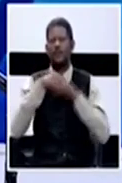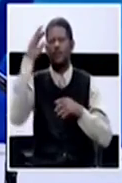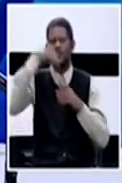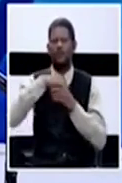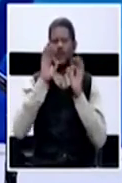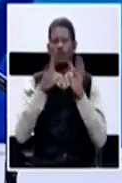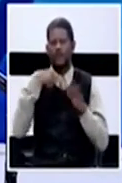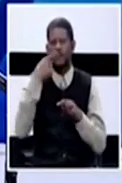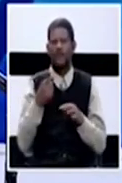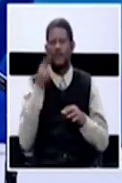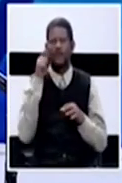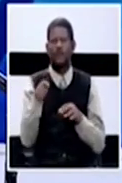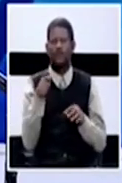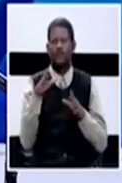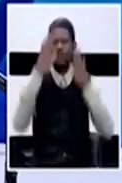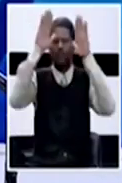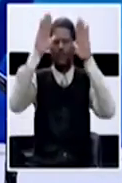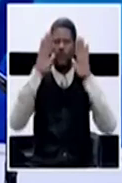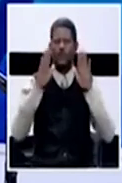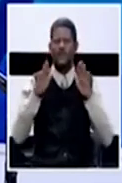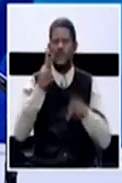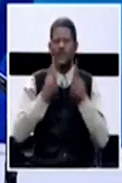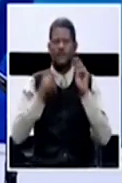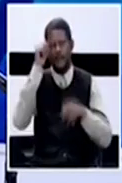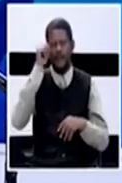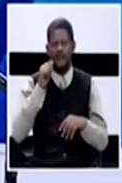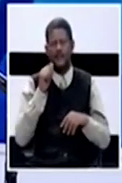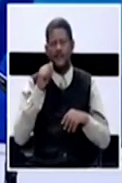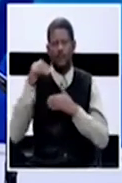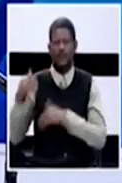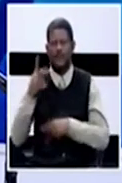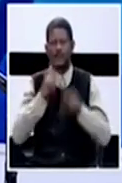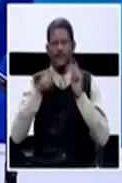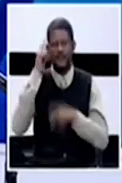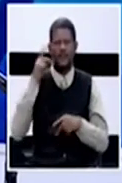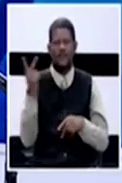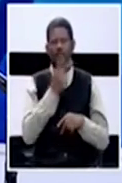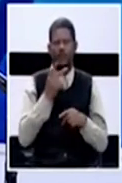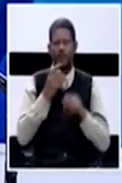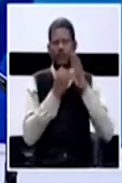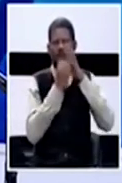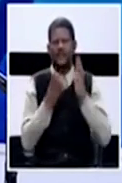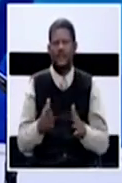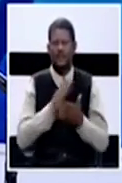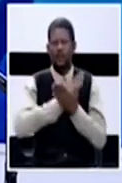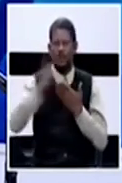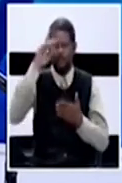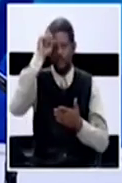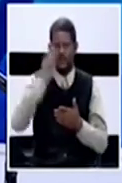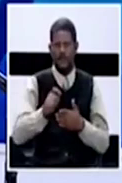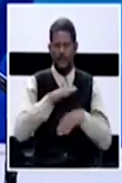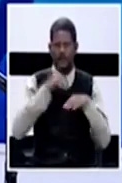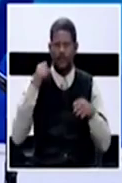ኢሎም እቶም ምሩኻት ህዝቢ ኤርትራ ኣብ ጎኒ ህዝቢ ትግራይ ኮይኑ ንክልቲኦም ውልቀ መልእኽቲ ከወግዶም ድማ